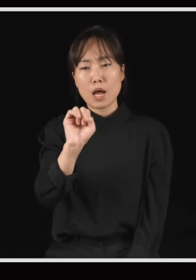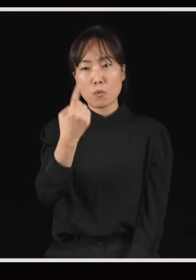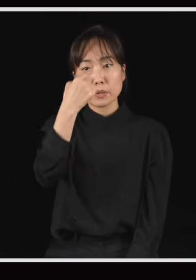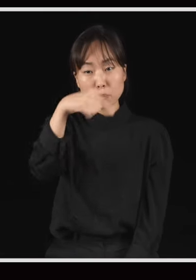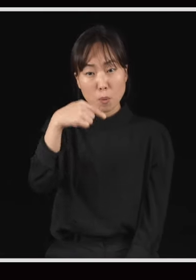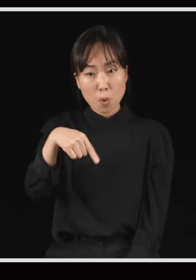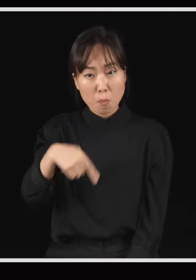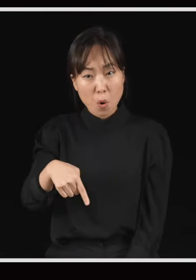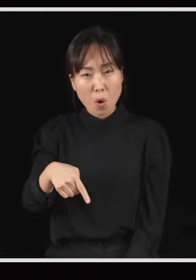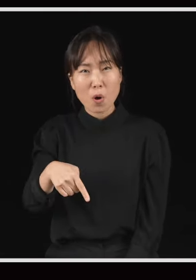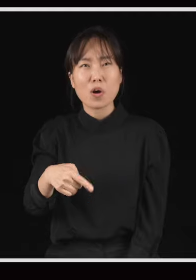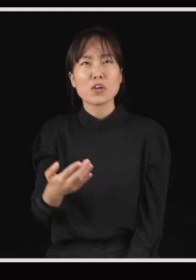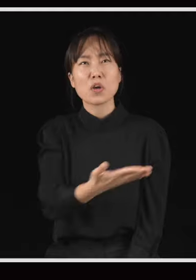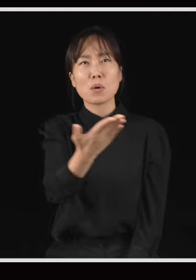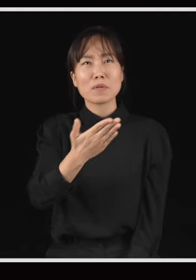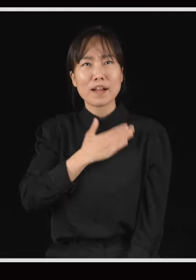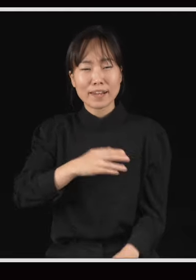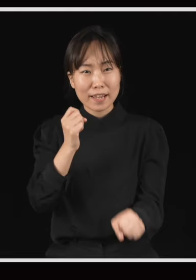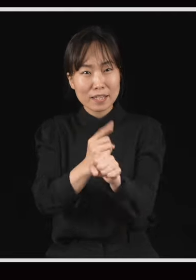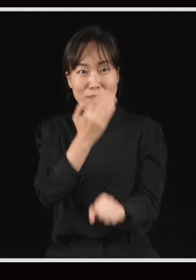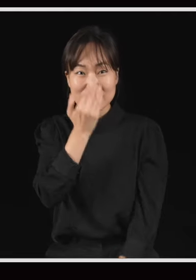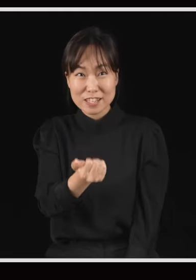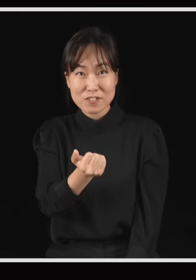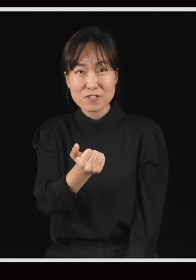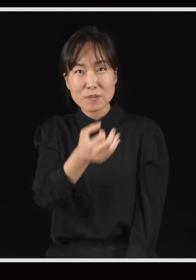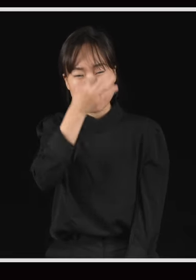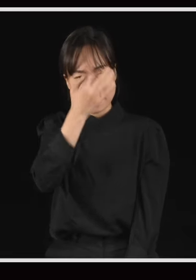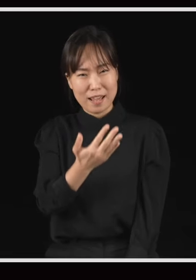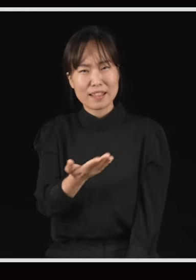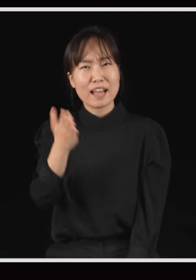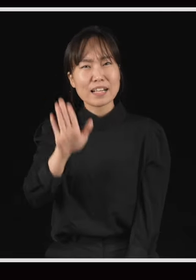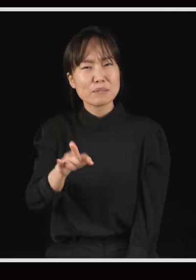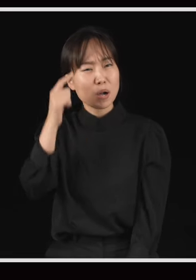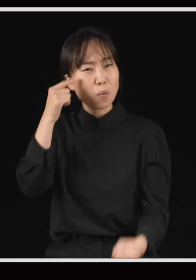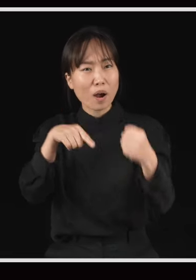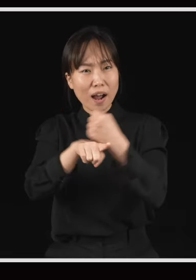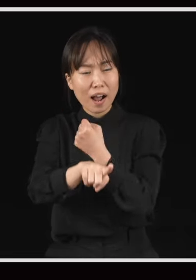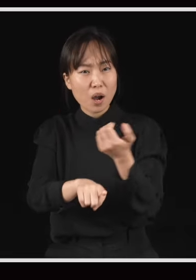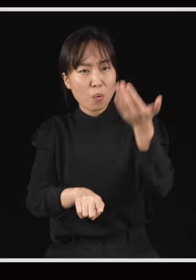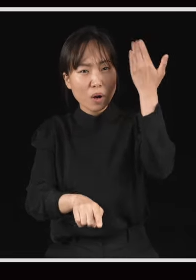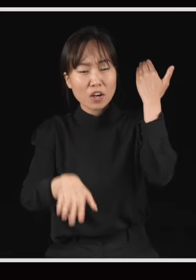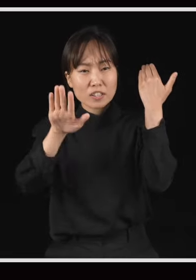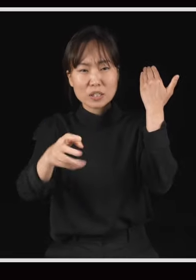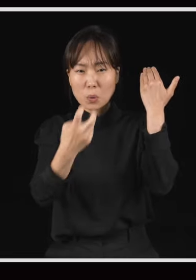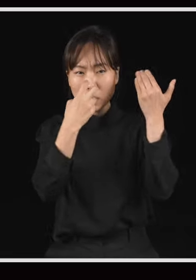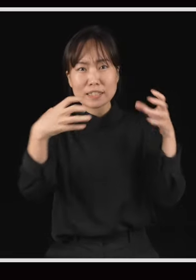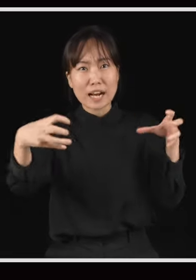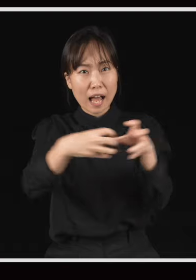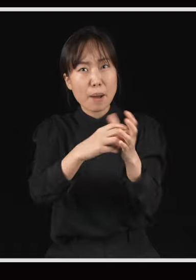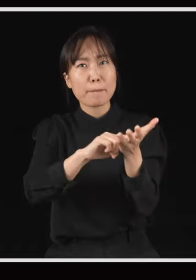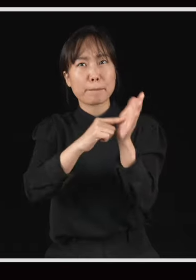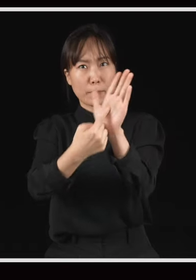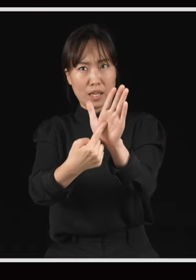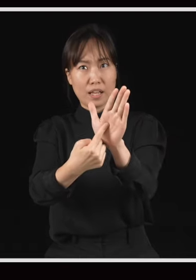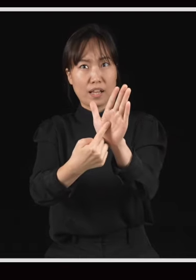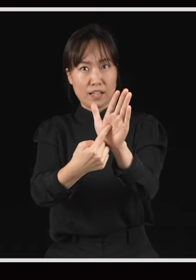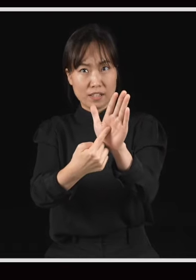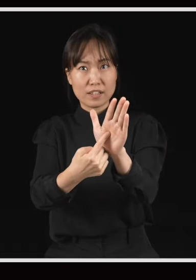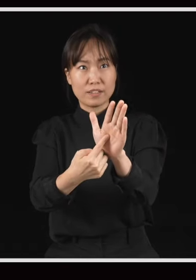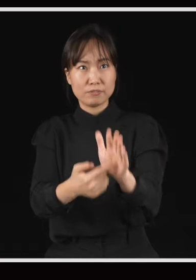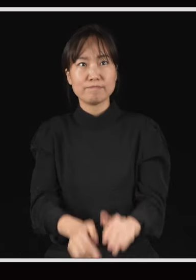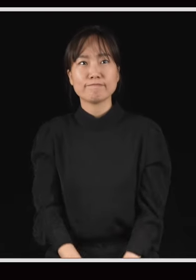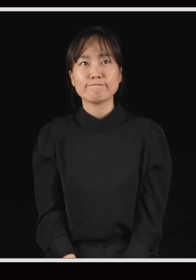것은, 근데 너무 식상해서 죄송합니다. 근데 그만큼 과학이라는 게 굳건하게 그동안의